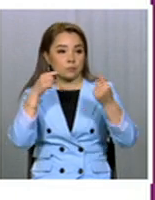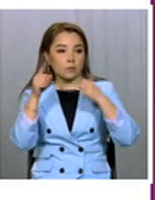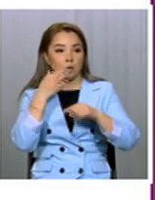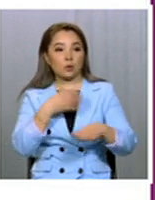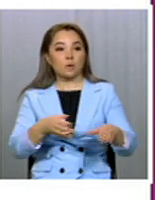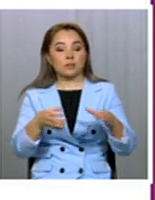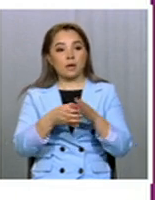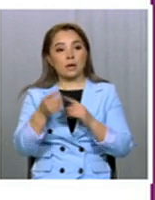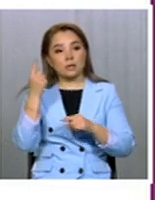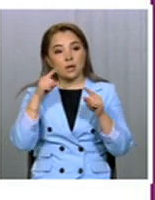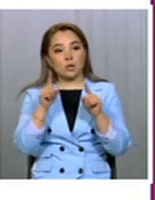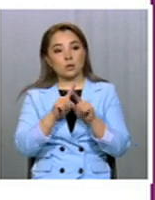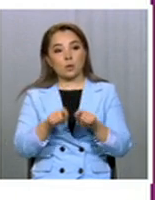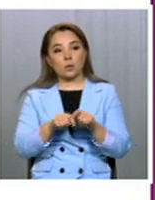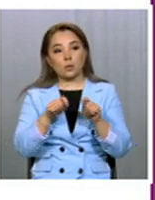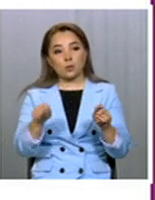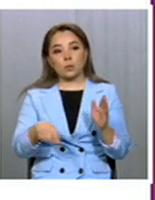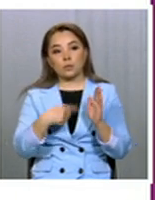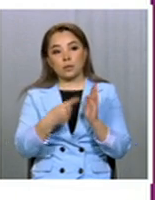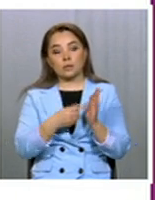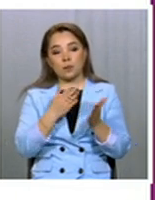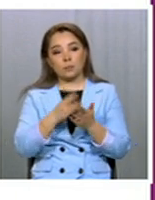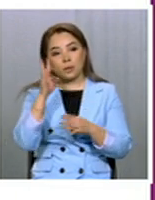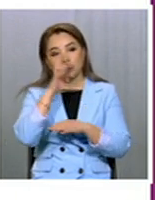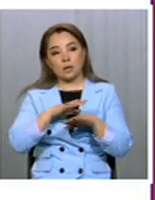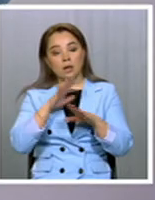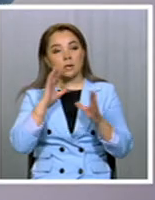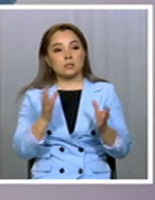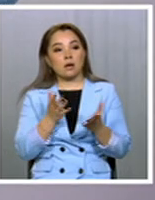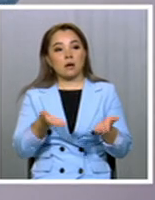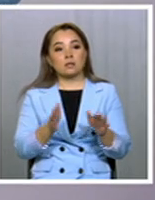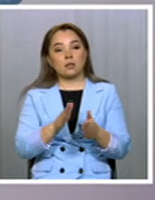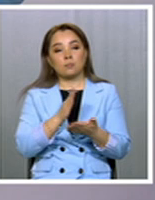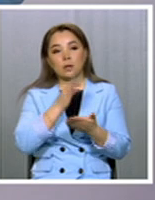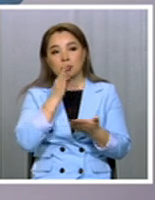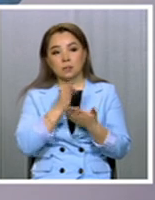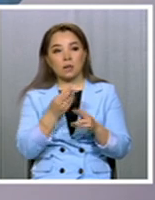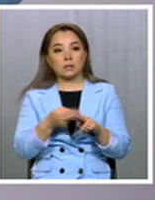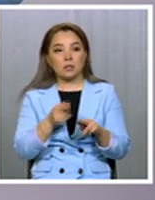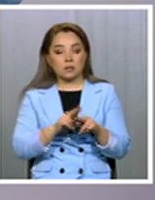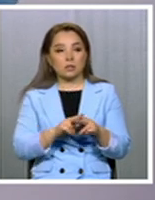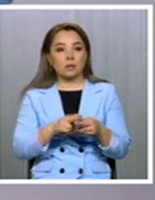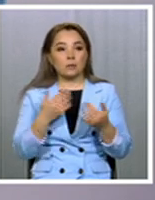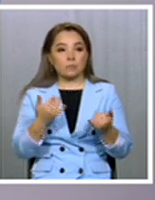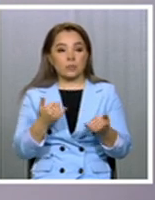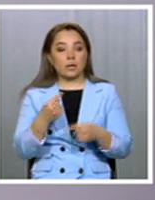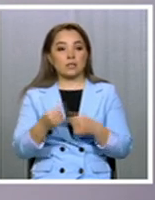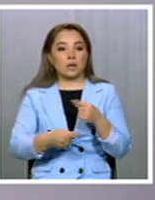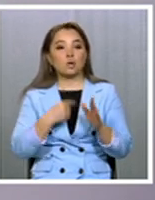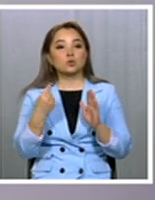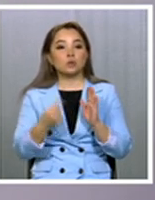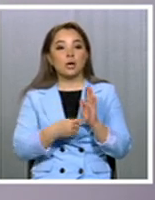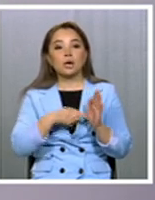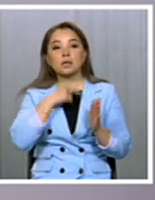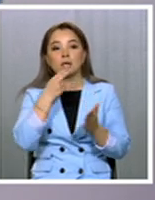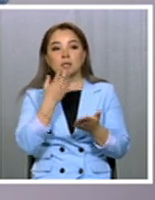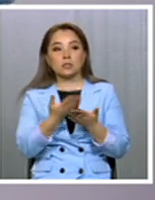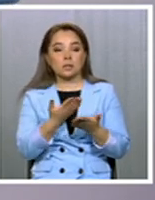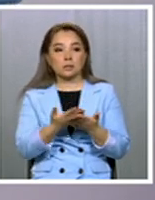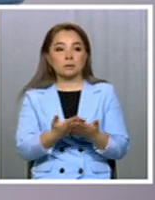азаттық идеяларын көтерді. Елдікті сақтап қалуға шақырды. Оқушылар, енді келесі сұраққа назар